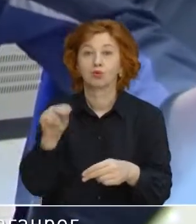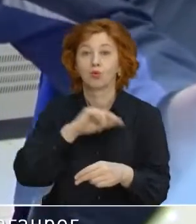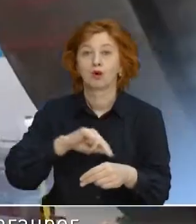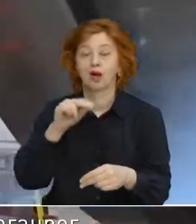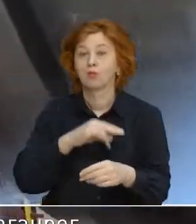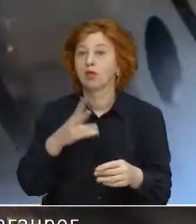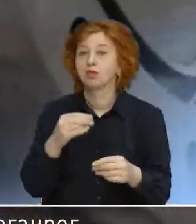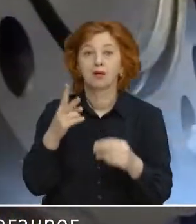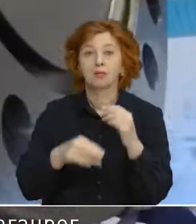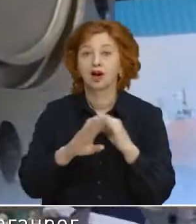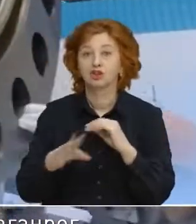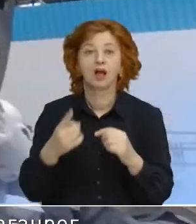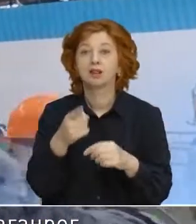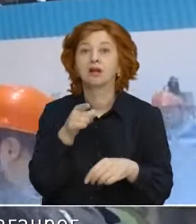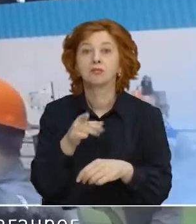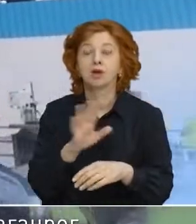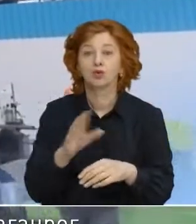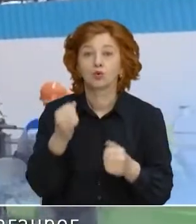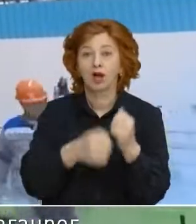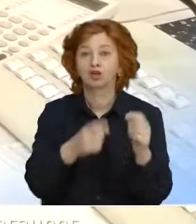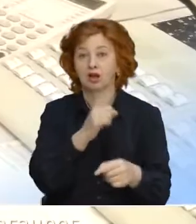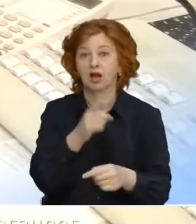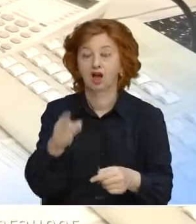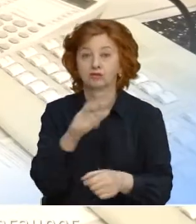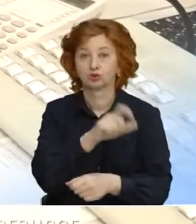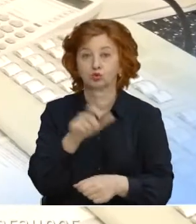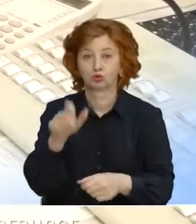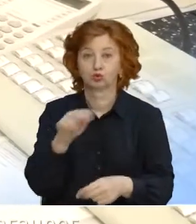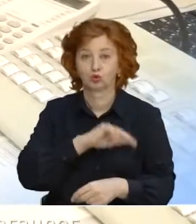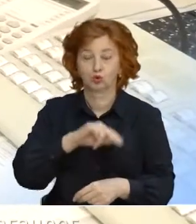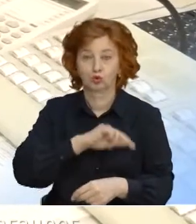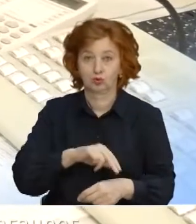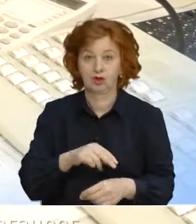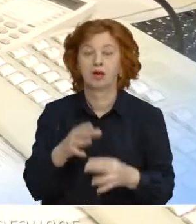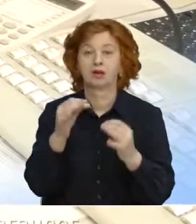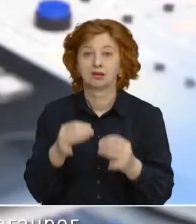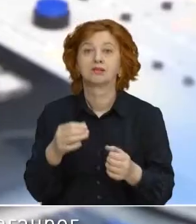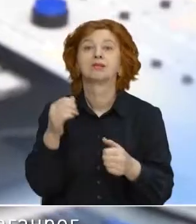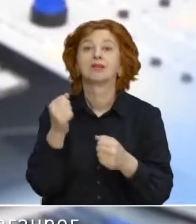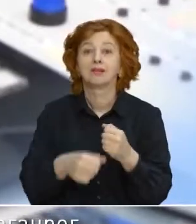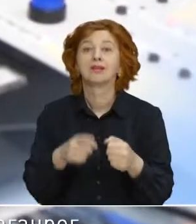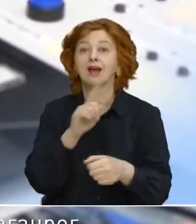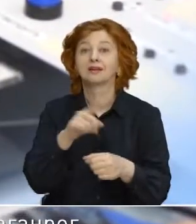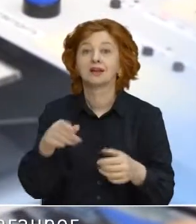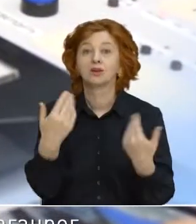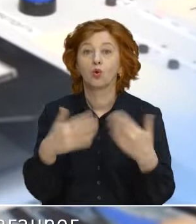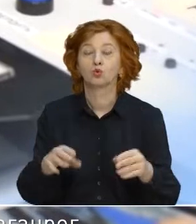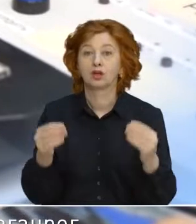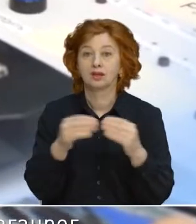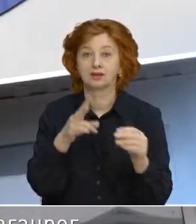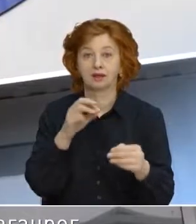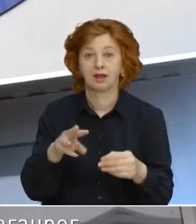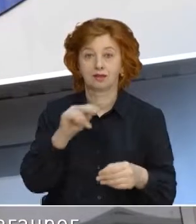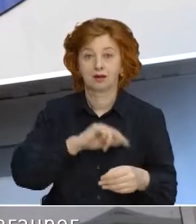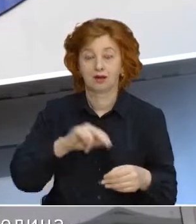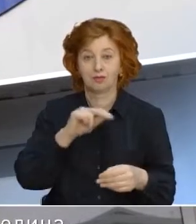на минуту и касается каждого сотрудника. Андрей Лысенко, ведущий инженер управления турбины, на станции работает уже 10 лет.